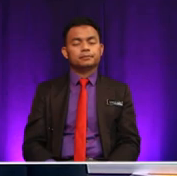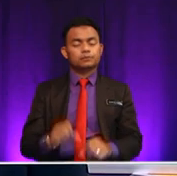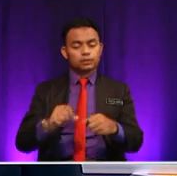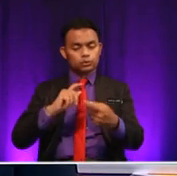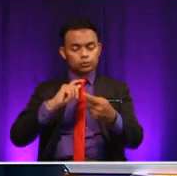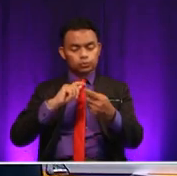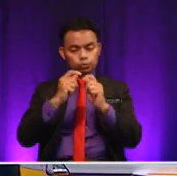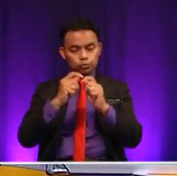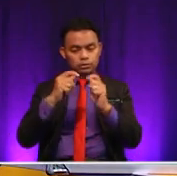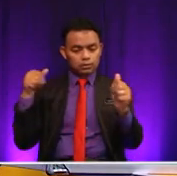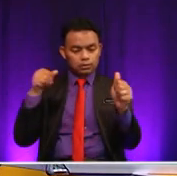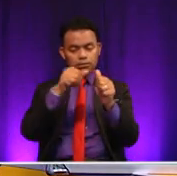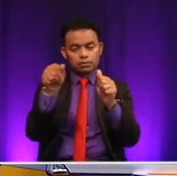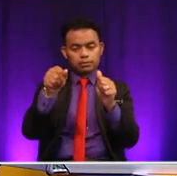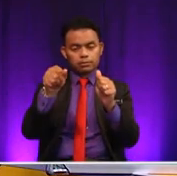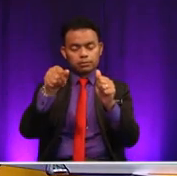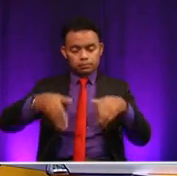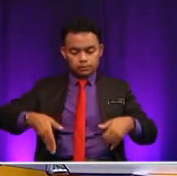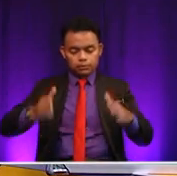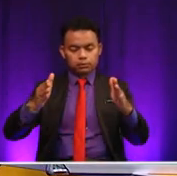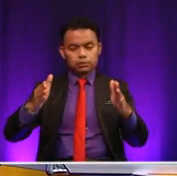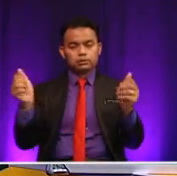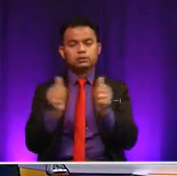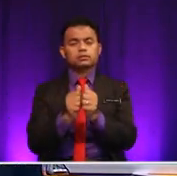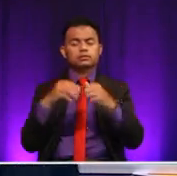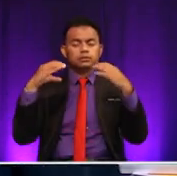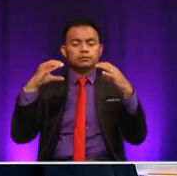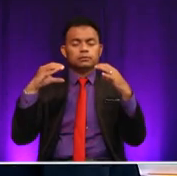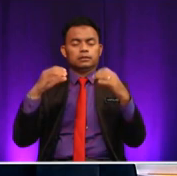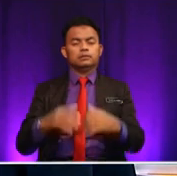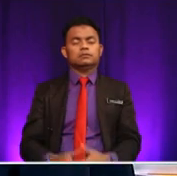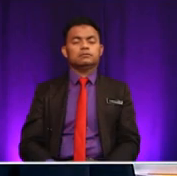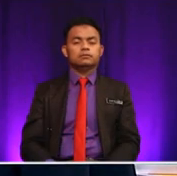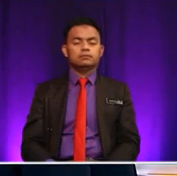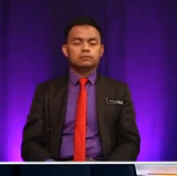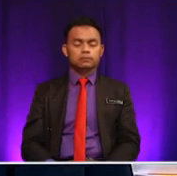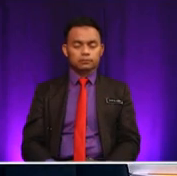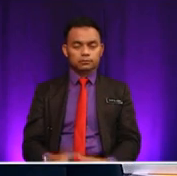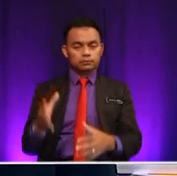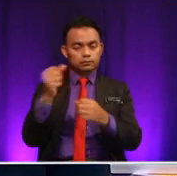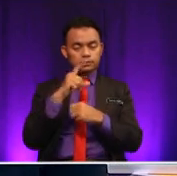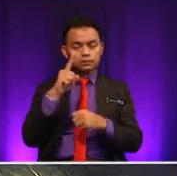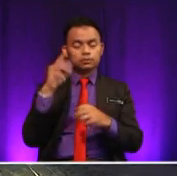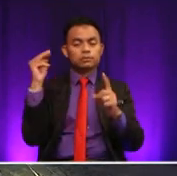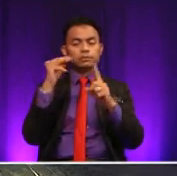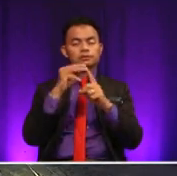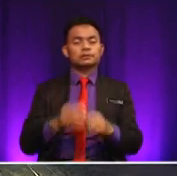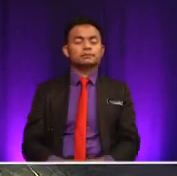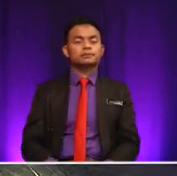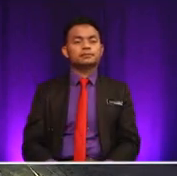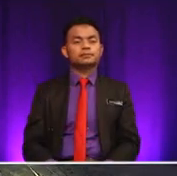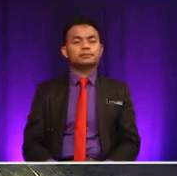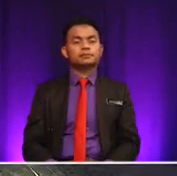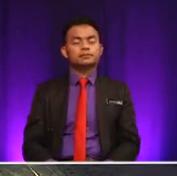pergerakan dengan cepat sama adik ataupun pukulan Oke kita